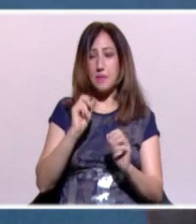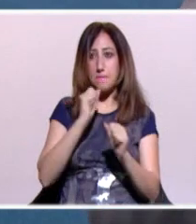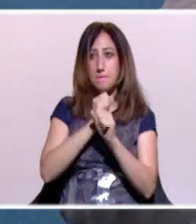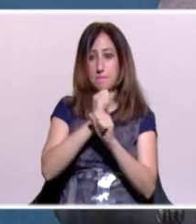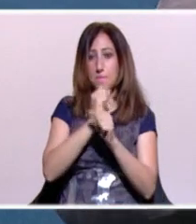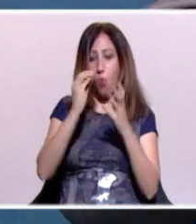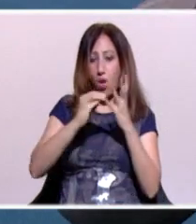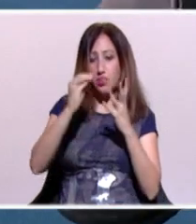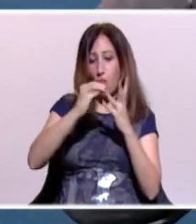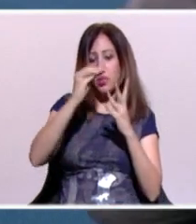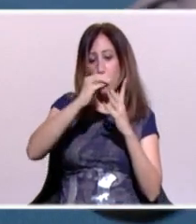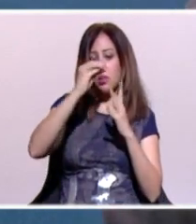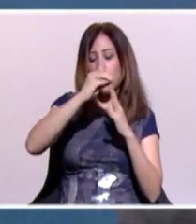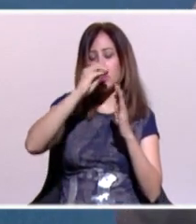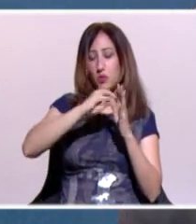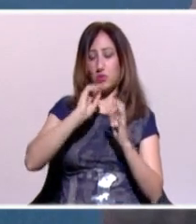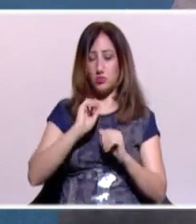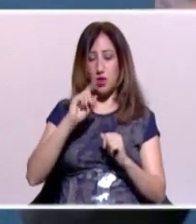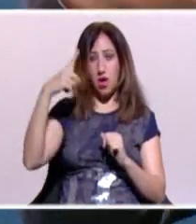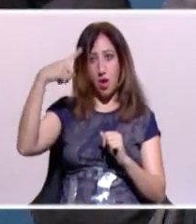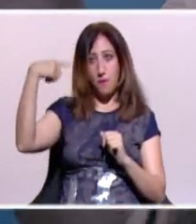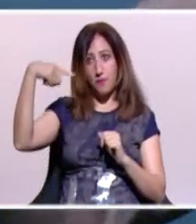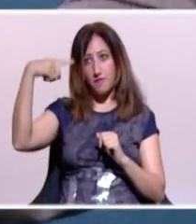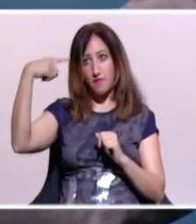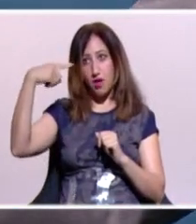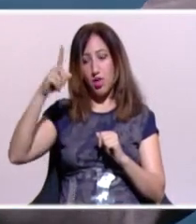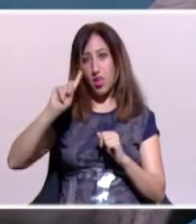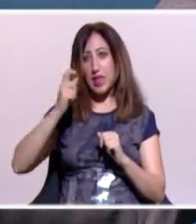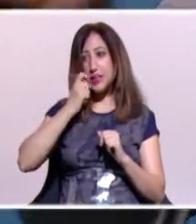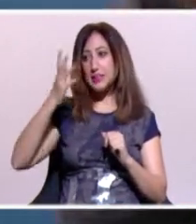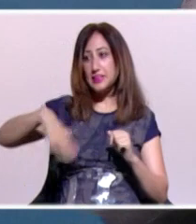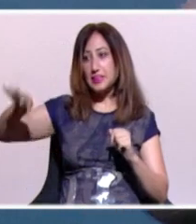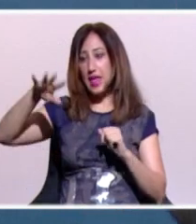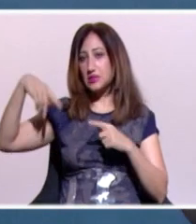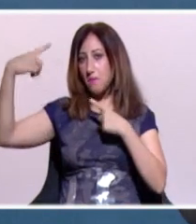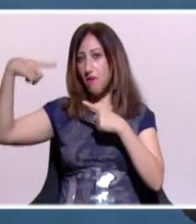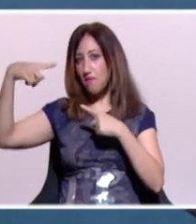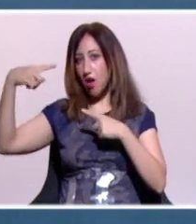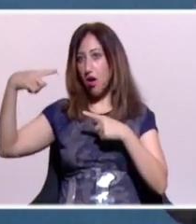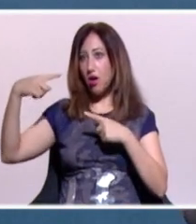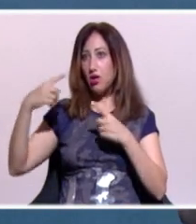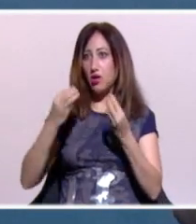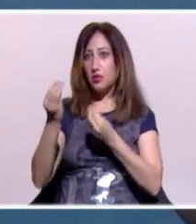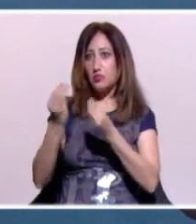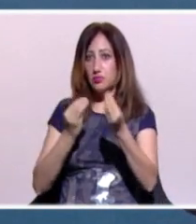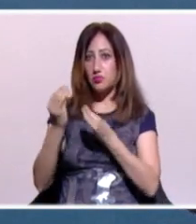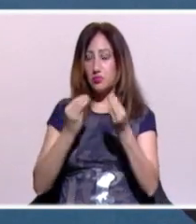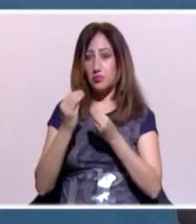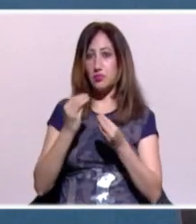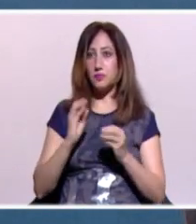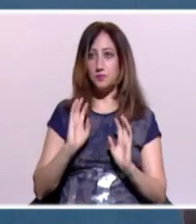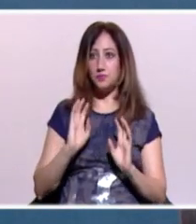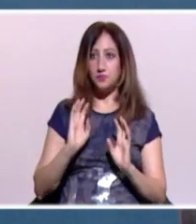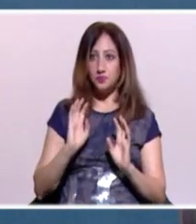لانهم مش هم بس اللي بيفكروا، ده في ناس كتيره بتفكر لهم، وهم الادوات والواجهه